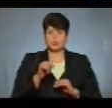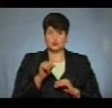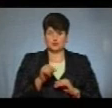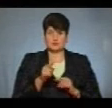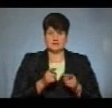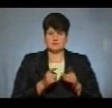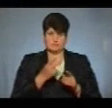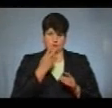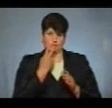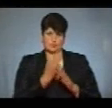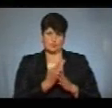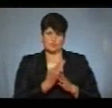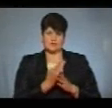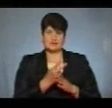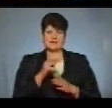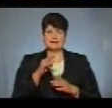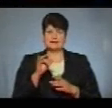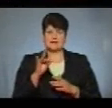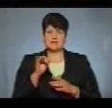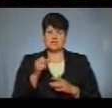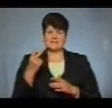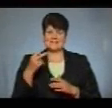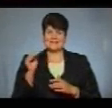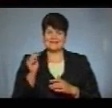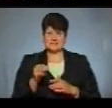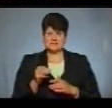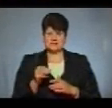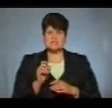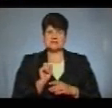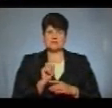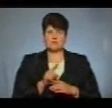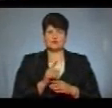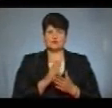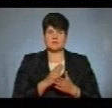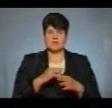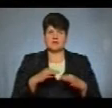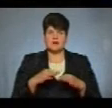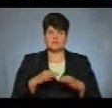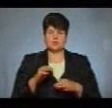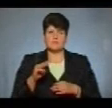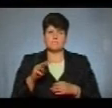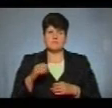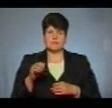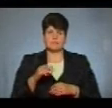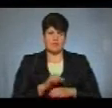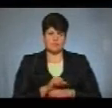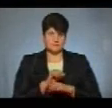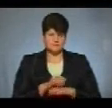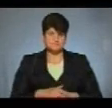зараз засвідчимося, що тираж 20 тисяч. Замовником робіт є Автомайдан,